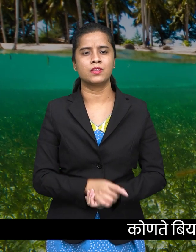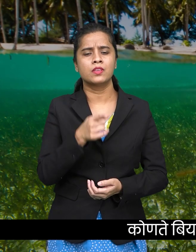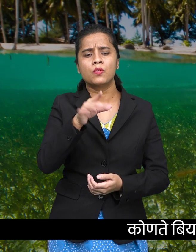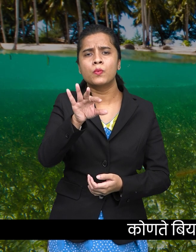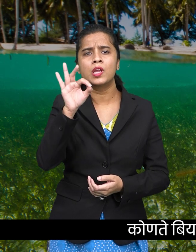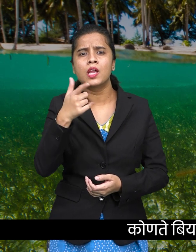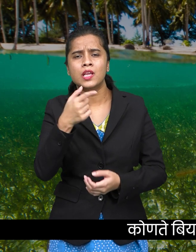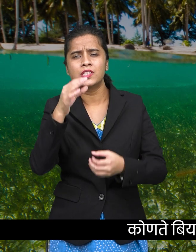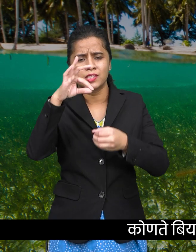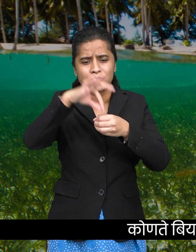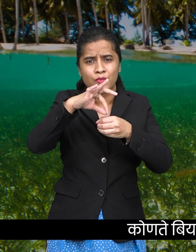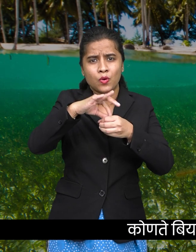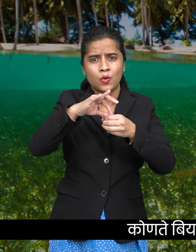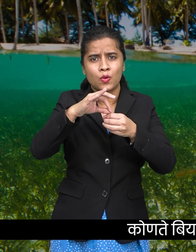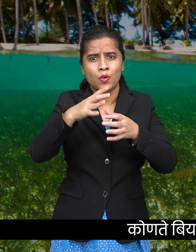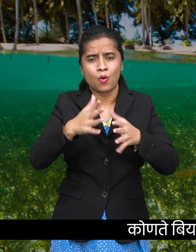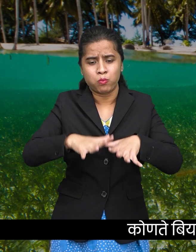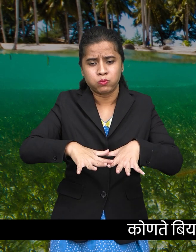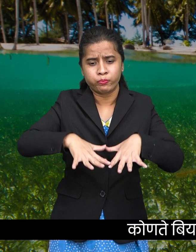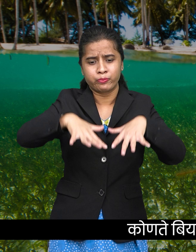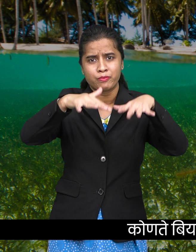कोणते बिया पाण्यावर तरंगू शकतात?